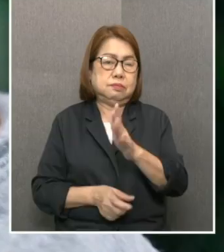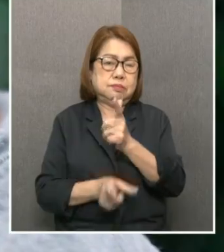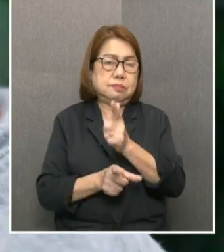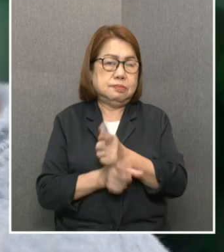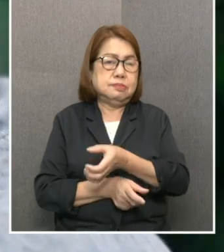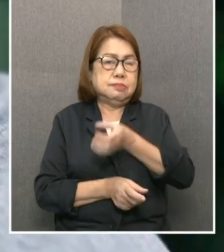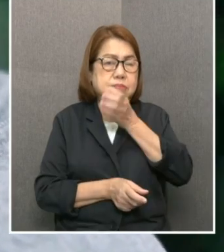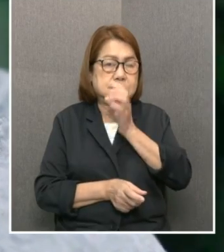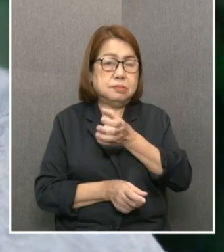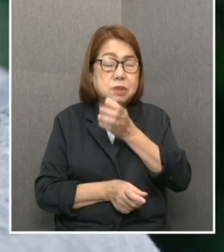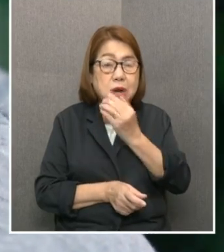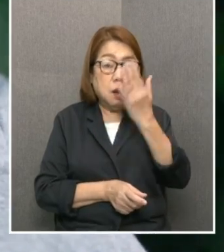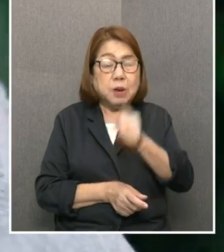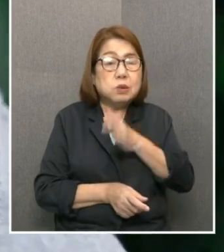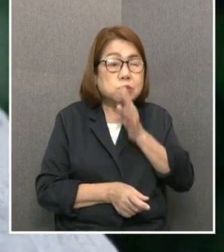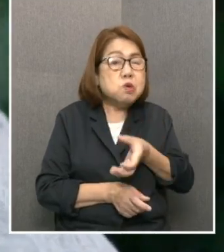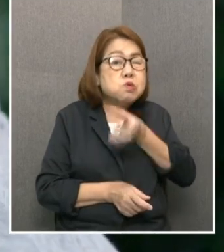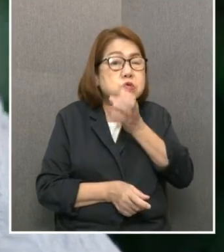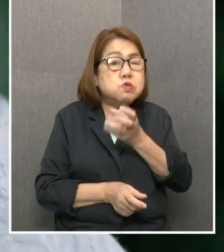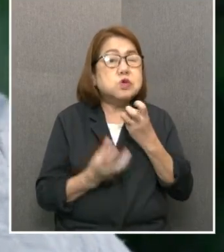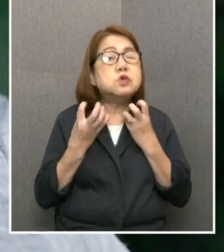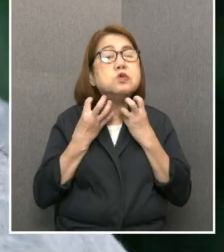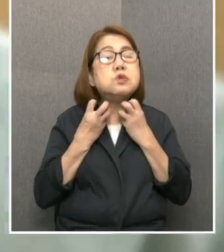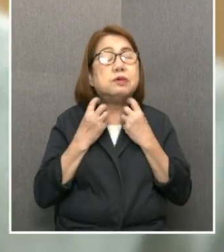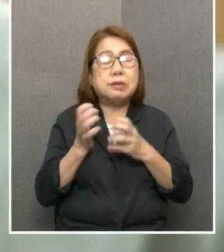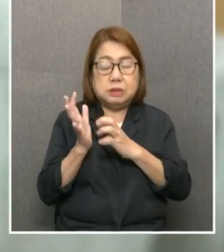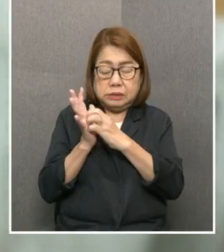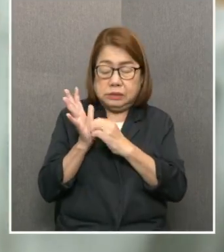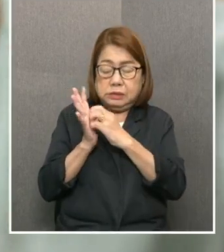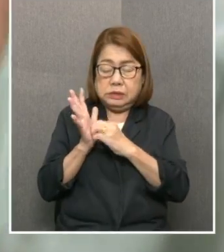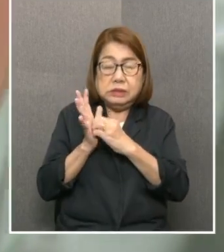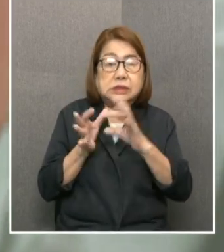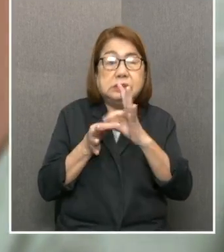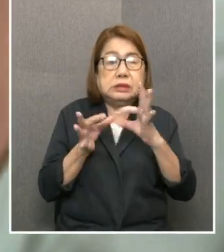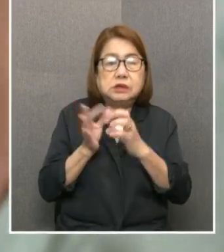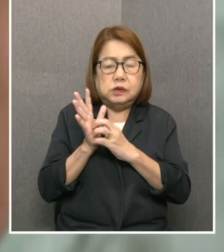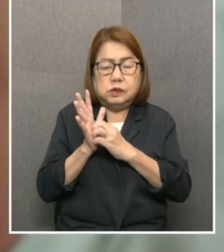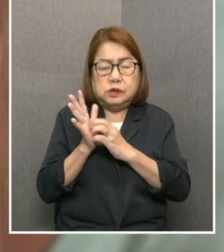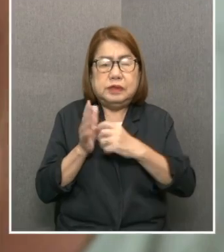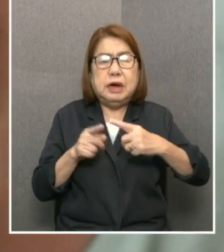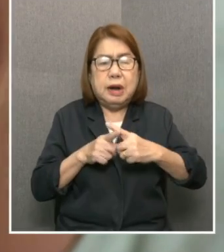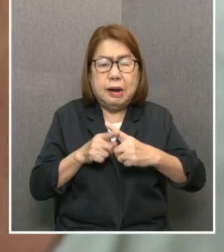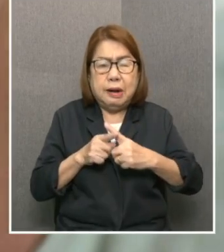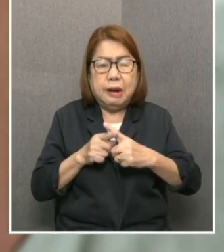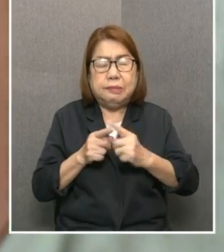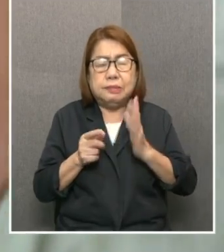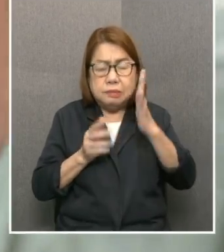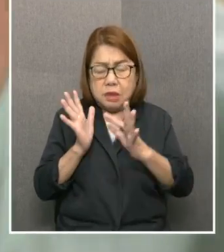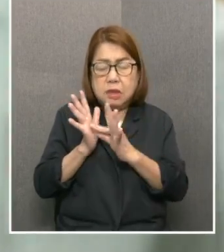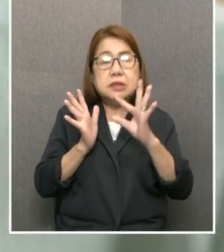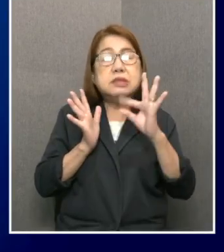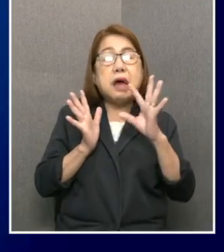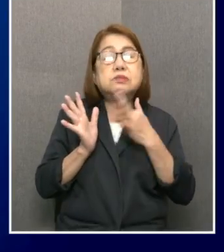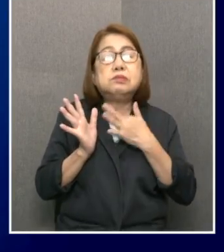เพราะจะทำให้เยื่อบุบริเวณคอหอยเกิดการระคายเคืองเกิดการอักเสบและมีเสมหะทำให้เสียง